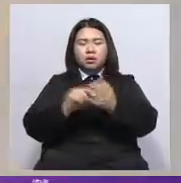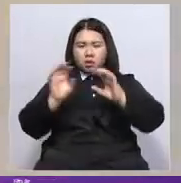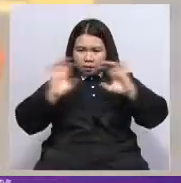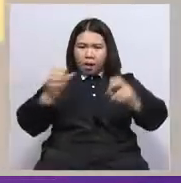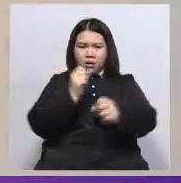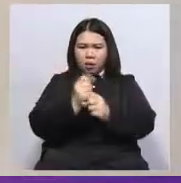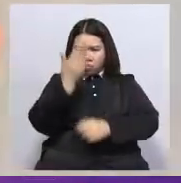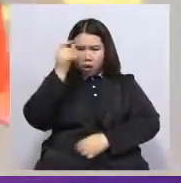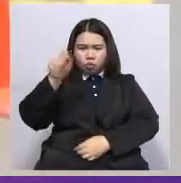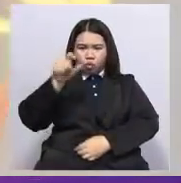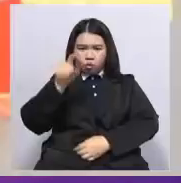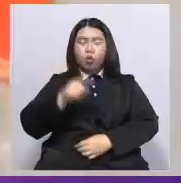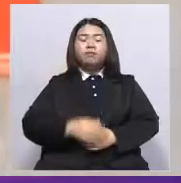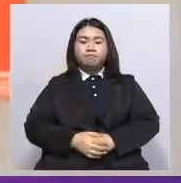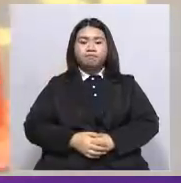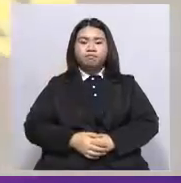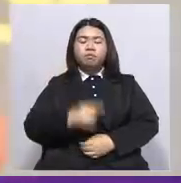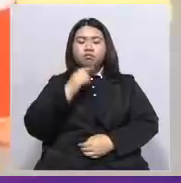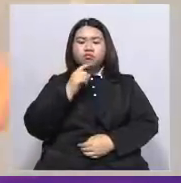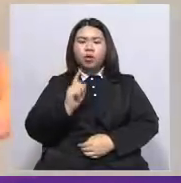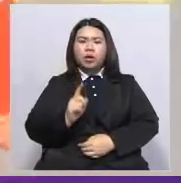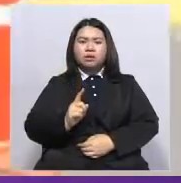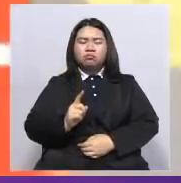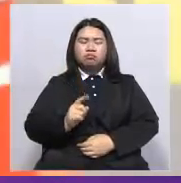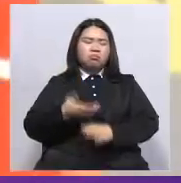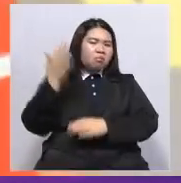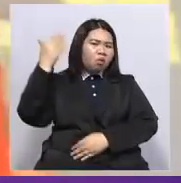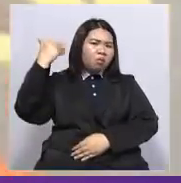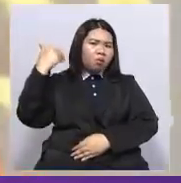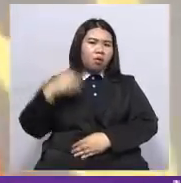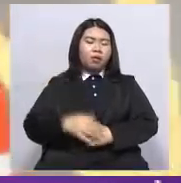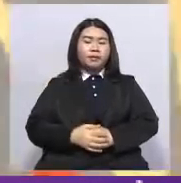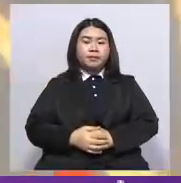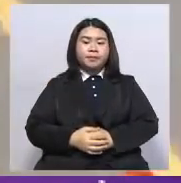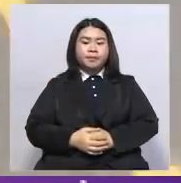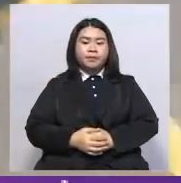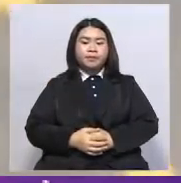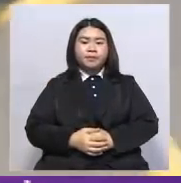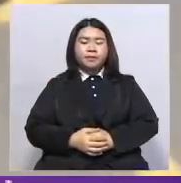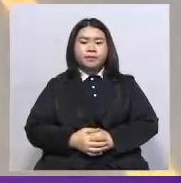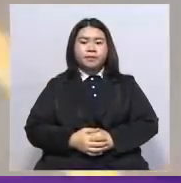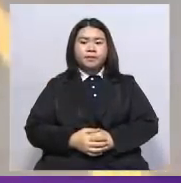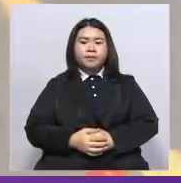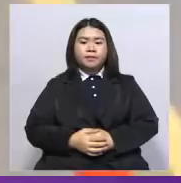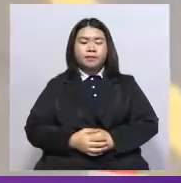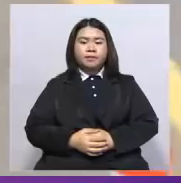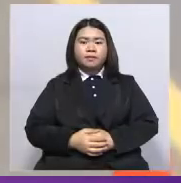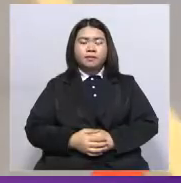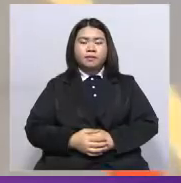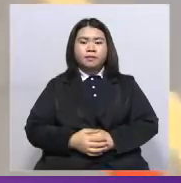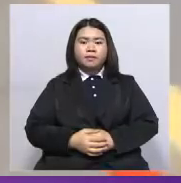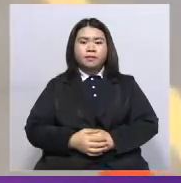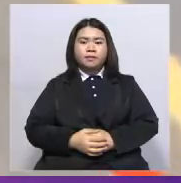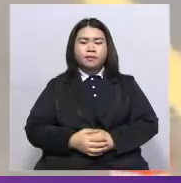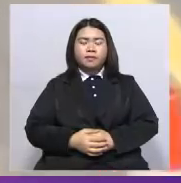ให้เร็วที่สุดเพราะว่าพวกเขาค่ะก็บอกว่าเนี่ยที่ผ่านมาพวกเขาเดือดร้อนมากที่ได้มีการ